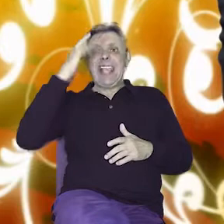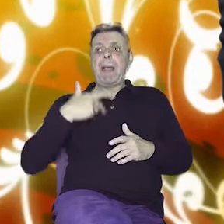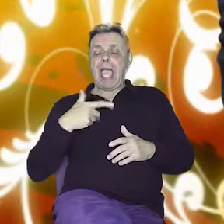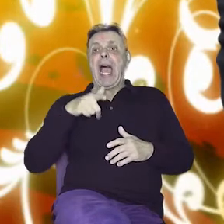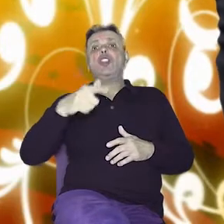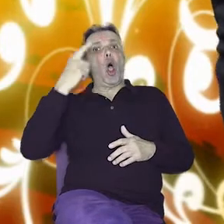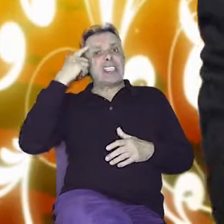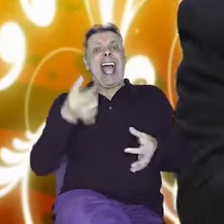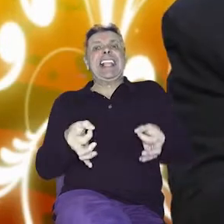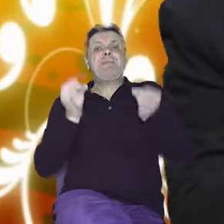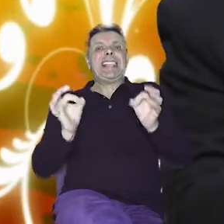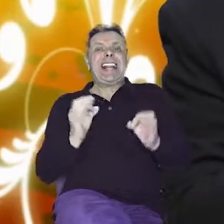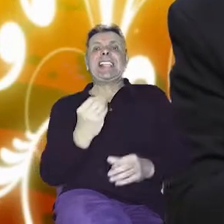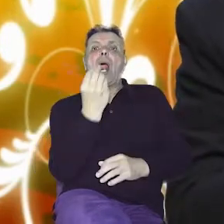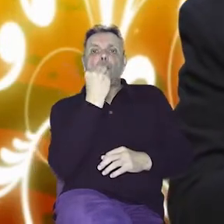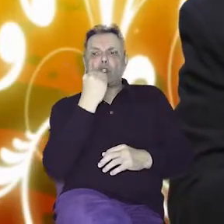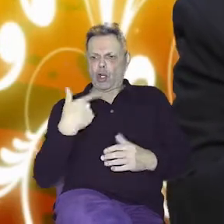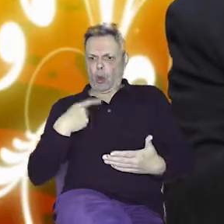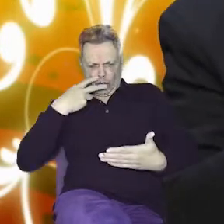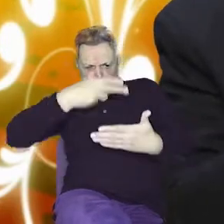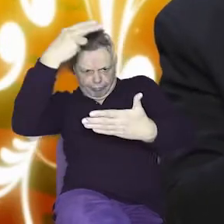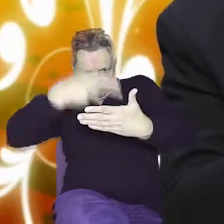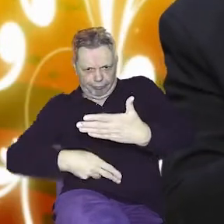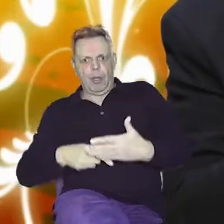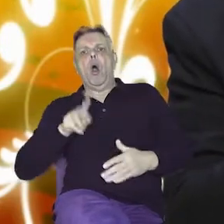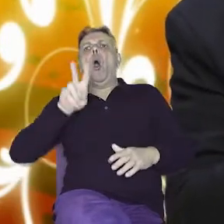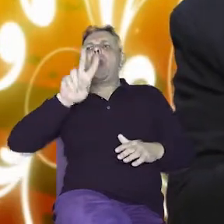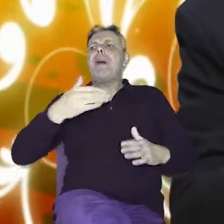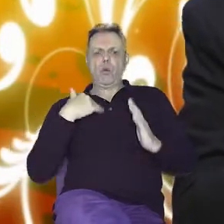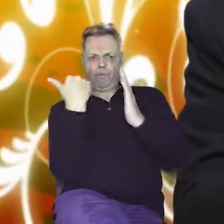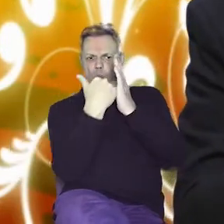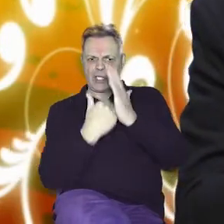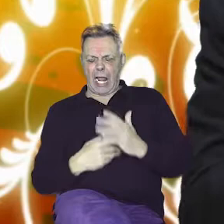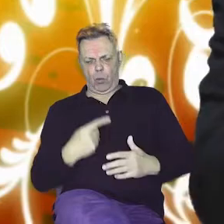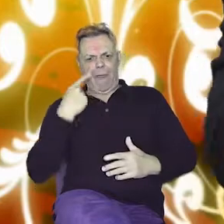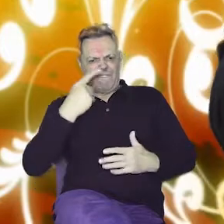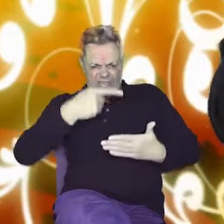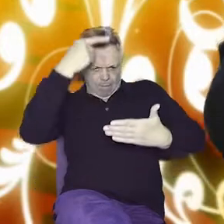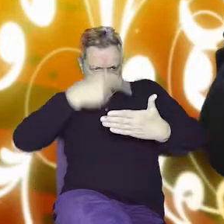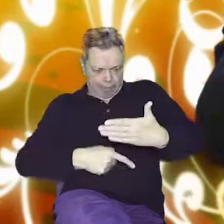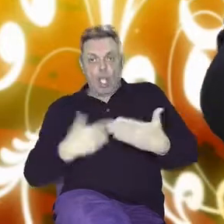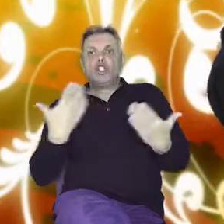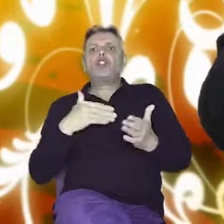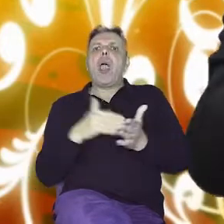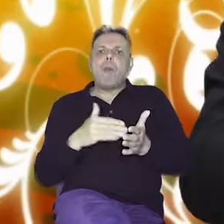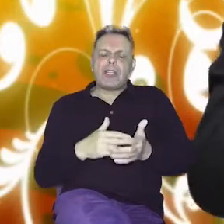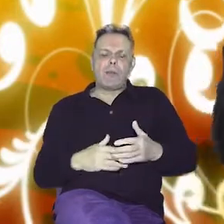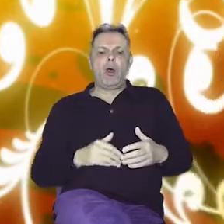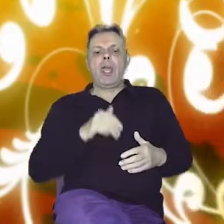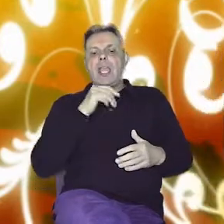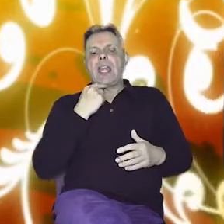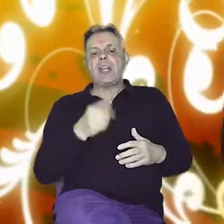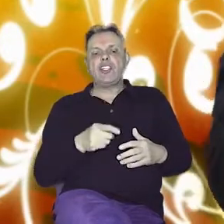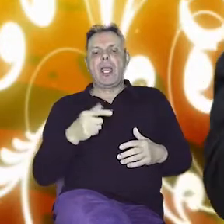a to je sa stvar, to opet ne znam ja. Da. To zna nutricionist koji će pogledat, oni imaju svoju MMI